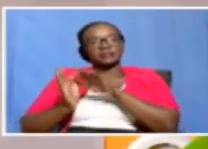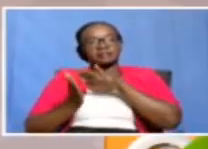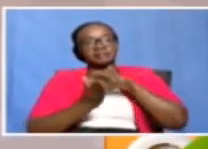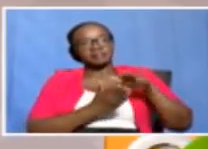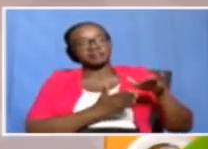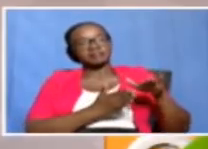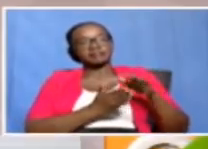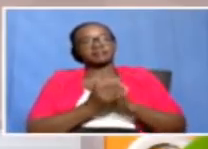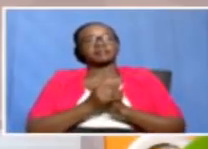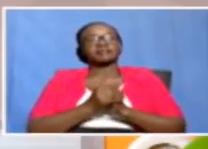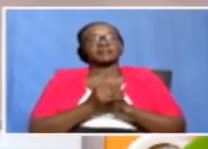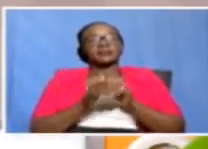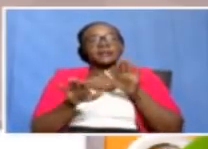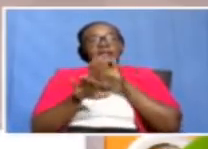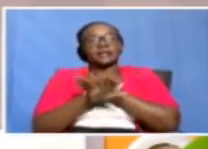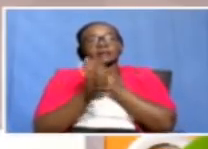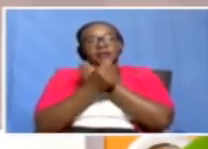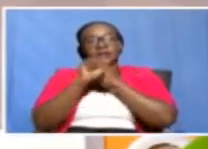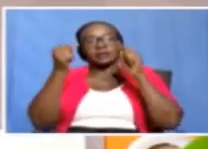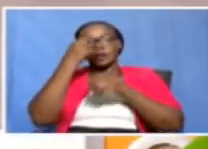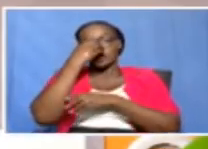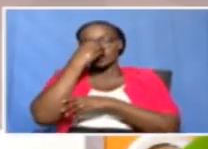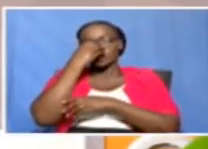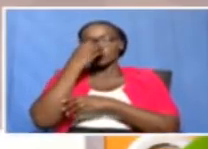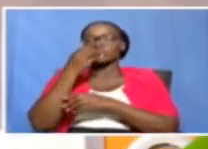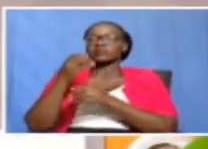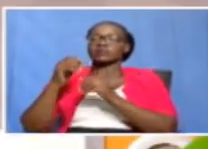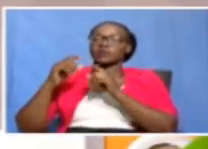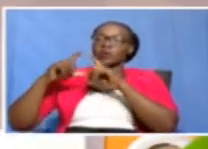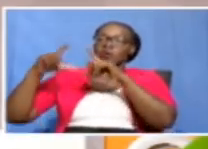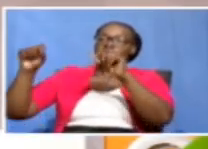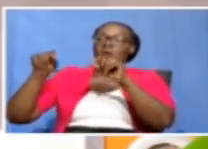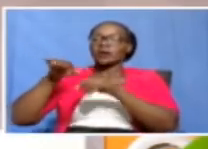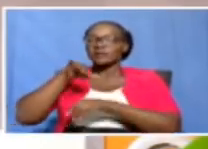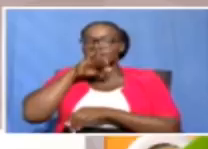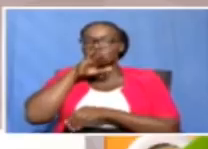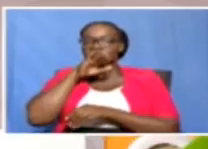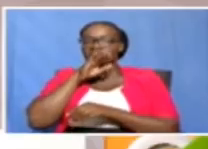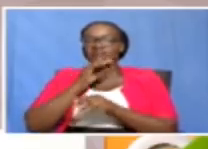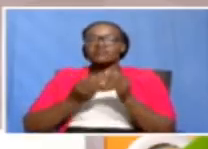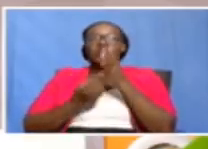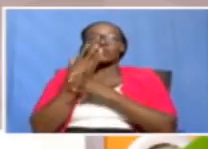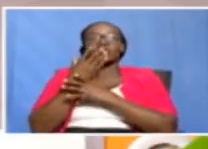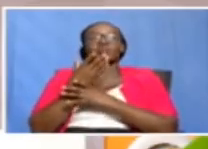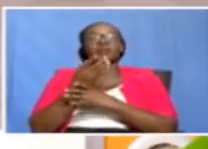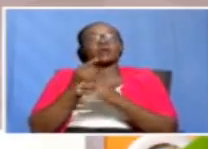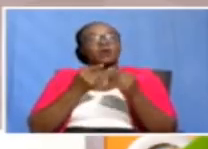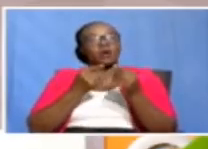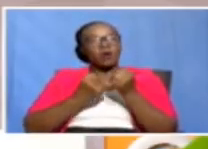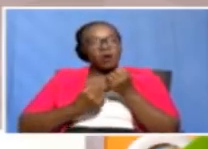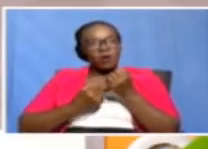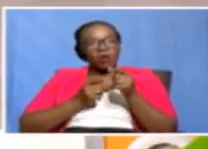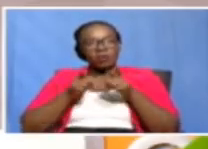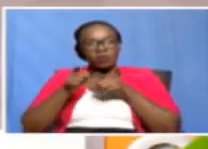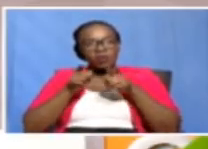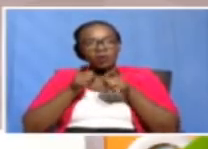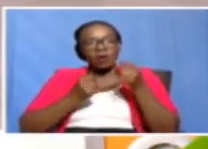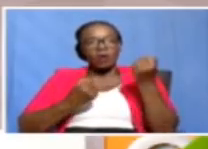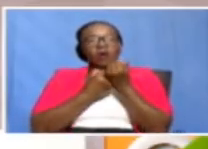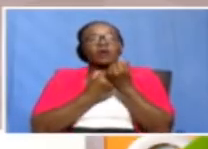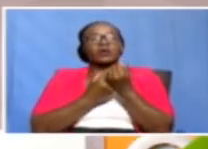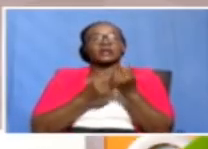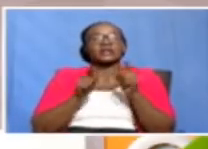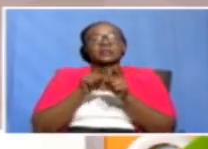Matamshi ya naibu wa rais William Ruto kumhusu Raila Odinga yamezua hisia kali, huku viongozi wanaomuunga mkono Raila wakimtaka Ruto